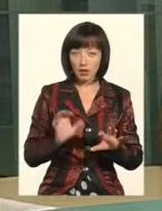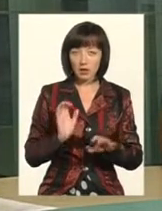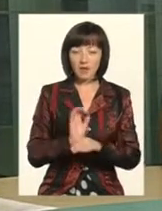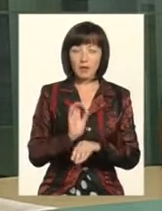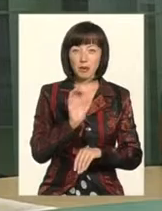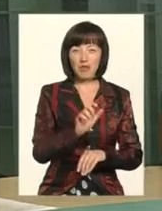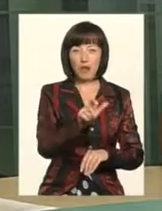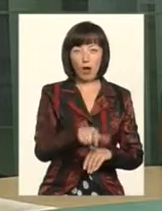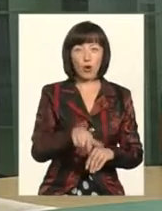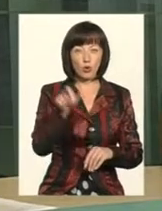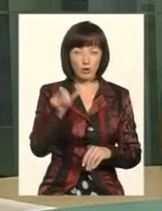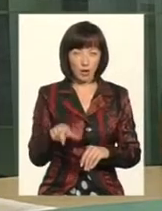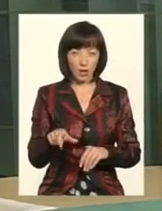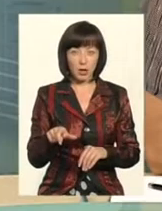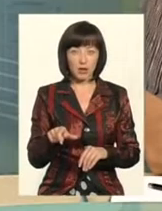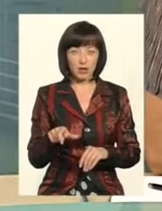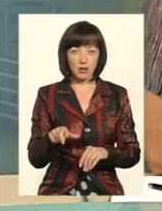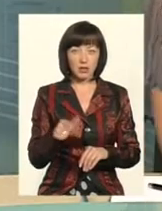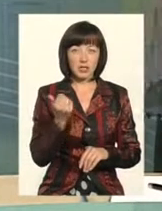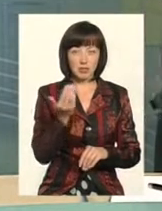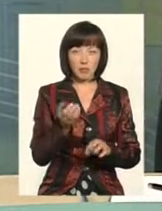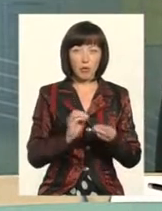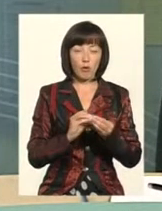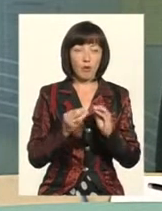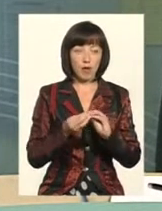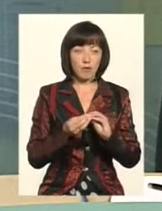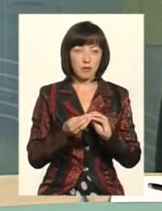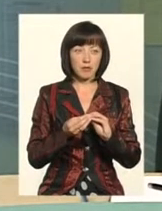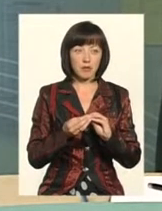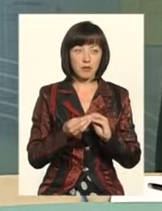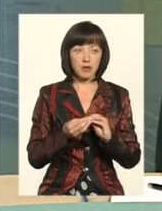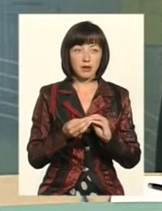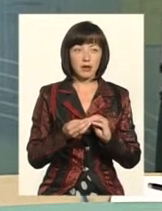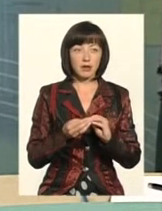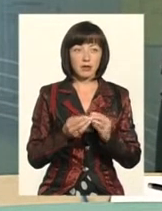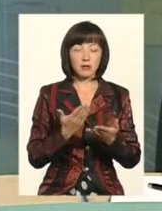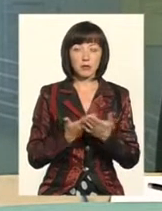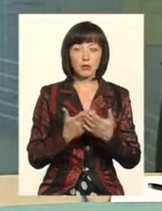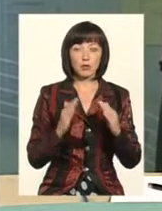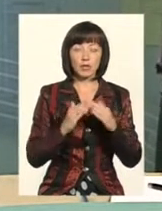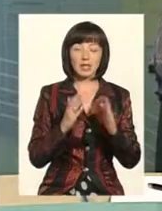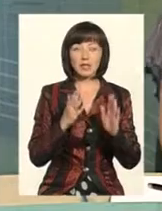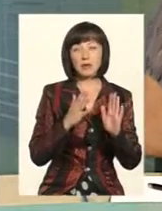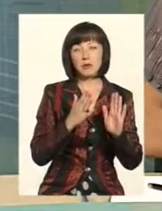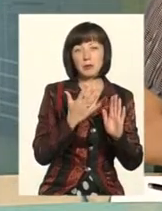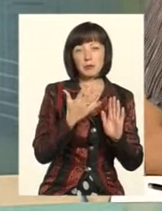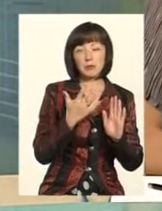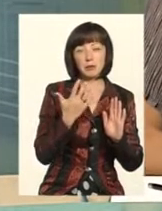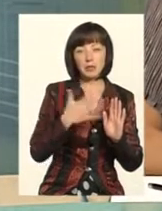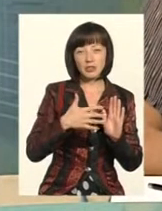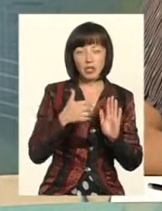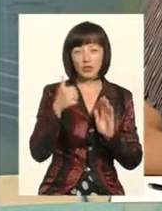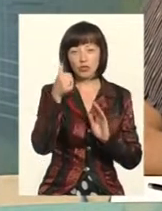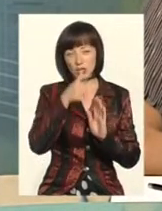мешканців багатоповерхівок з їхніми проблемами, такі, наприклад, будинки, як 50-х, 60-х років